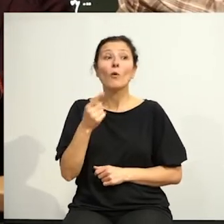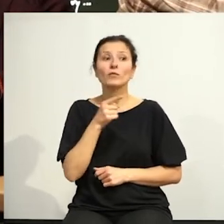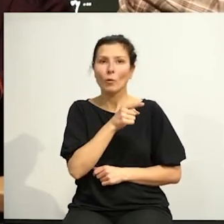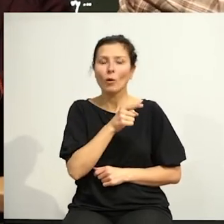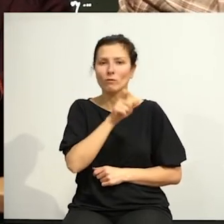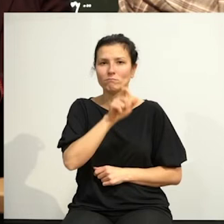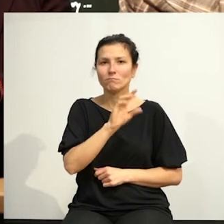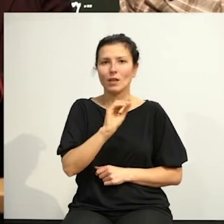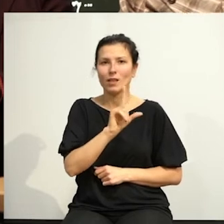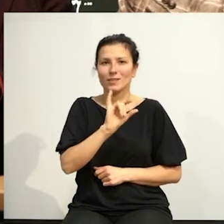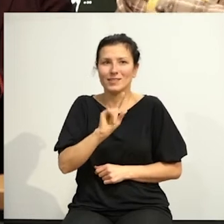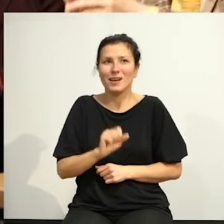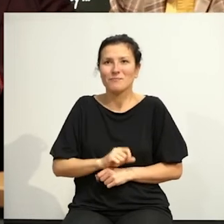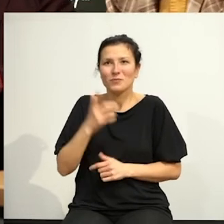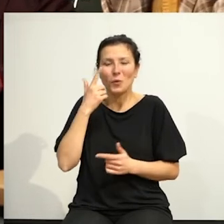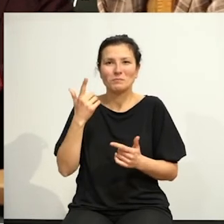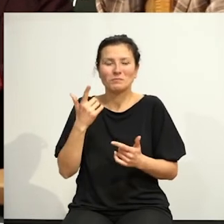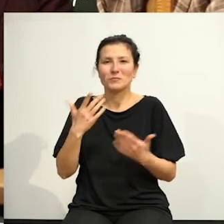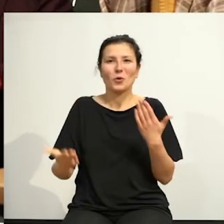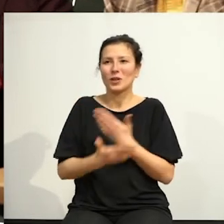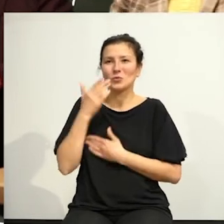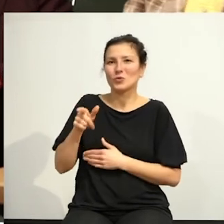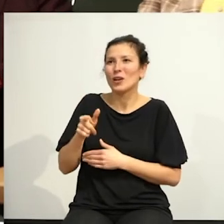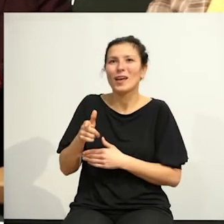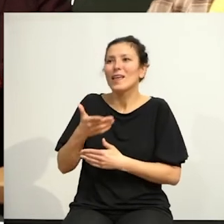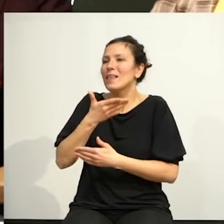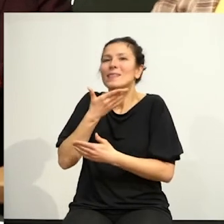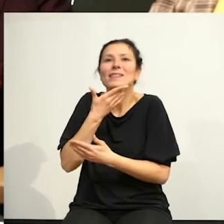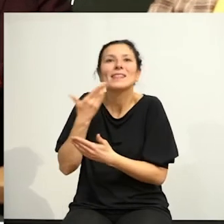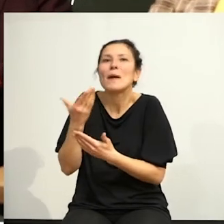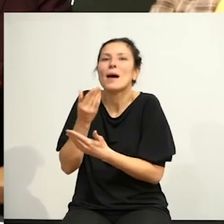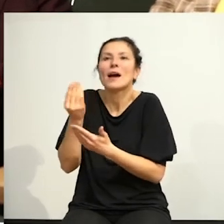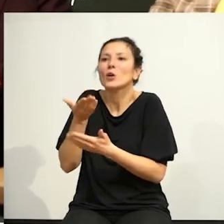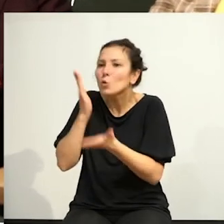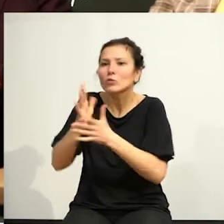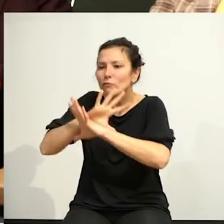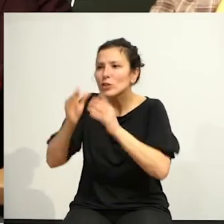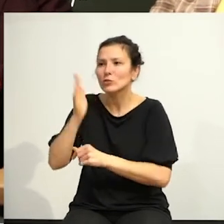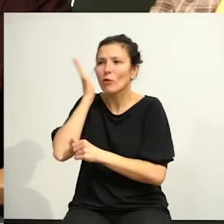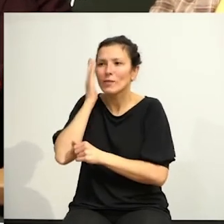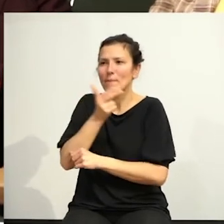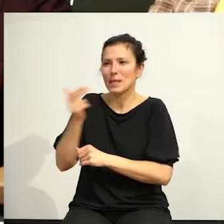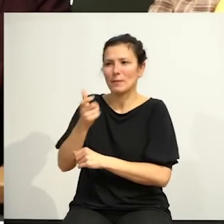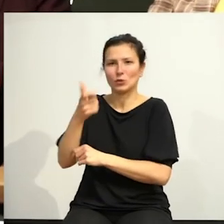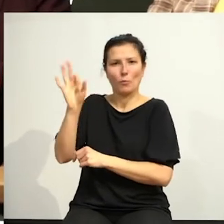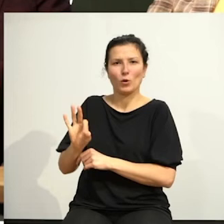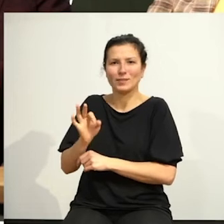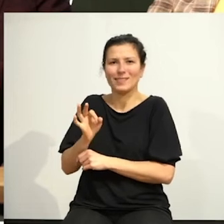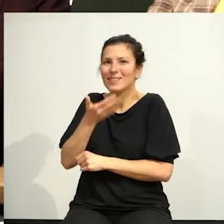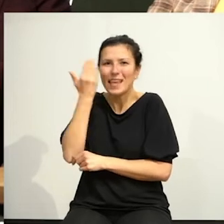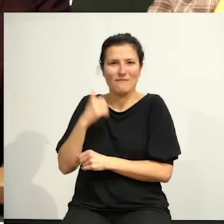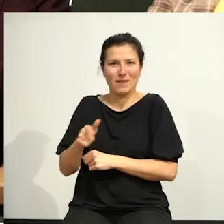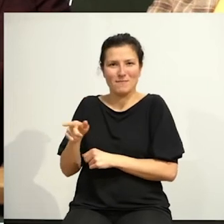właśnie, Norwid nie jest nadal zrobiony, prawda? To znaczy Norwida musimy odkrywać sobie na nowo.